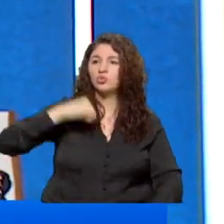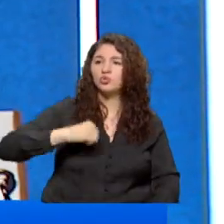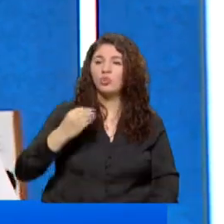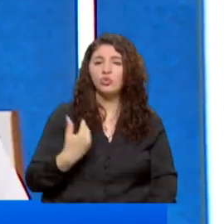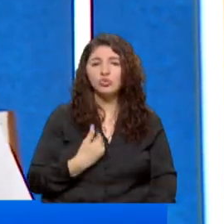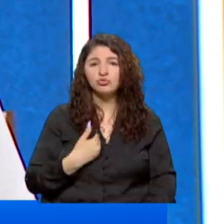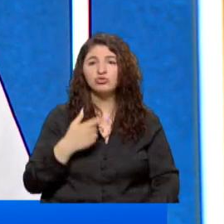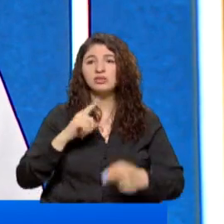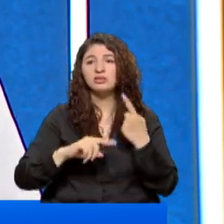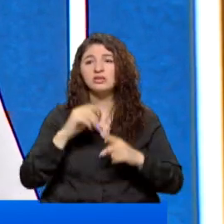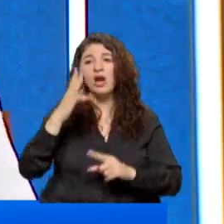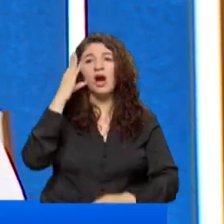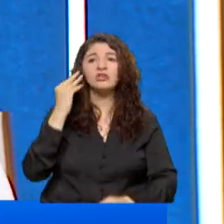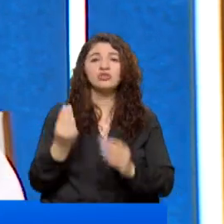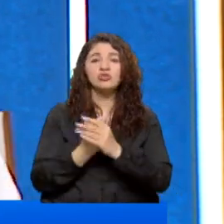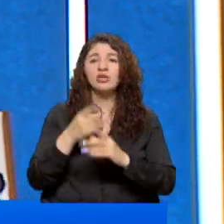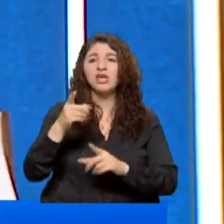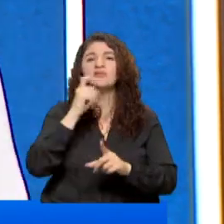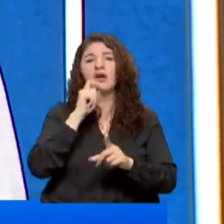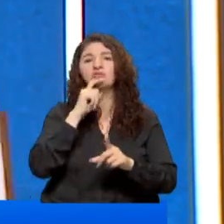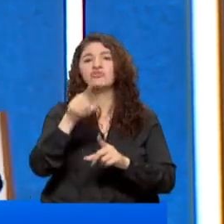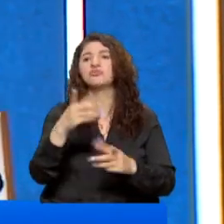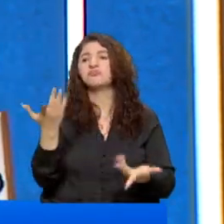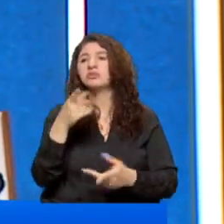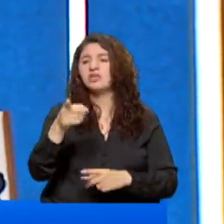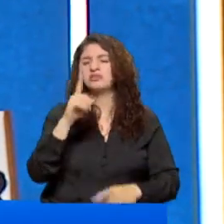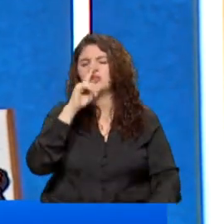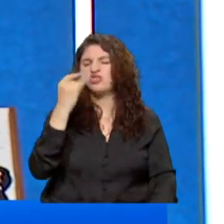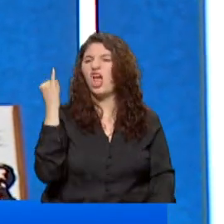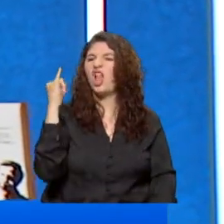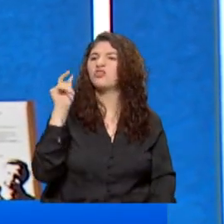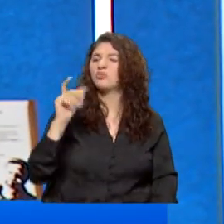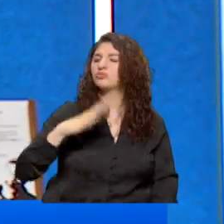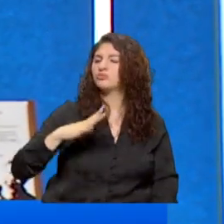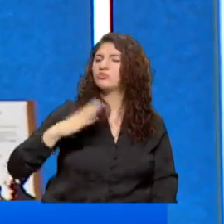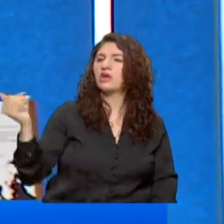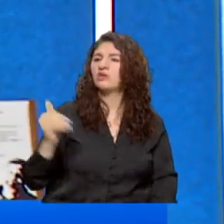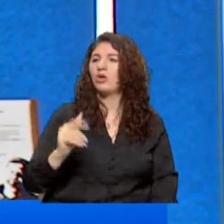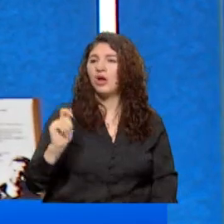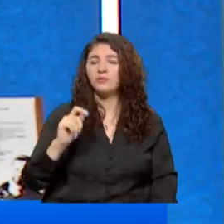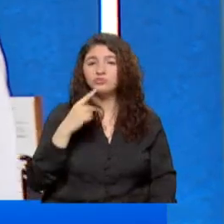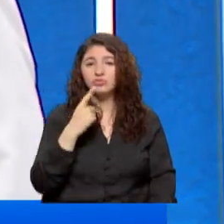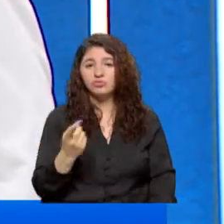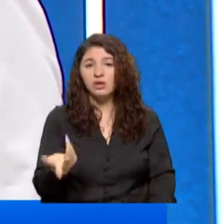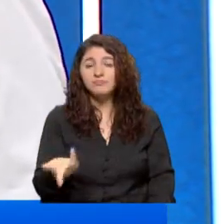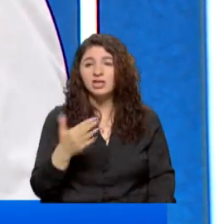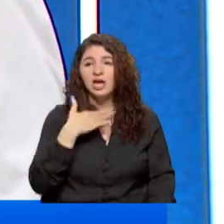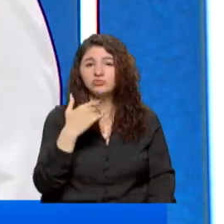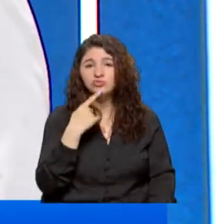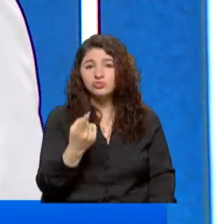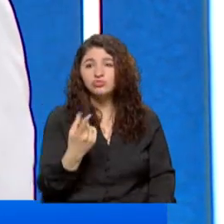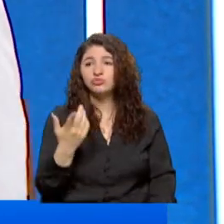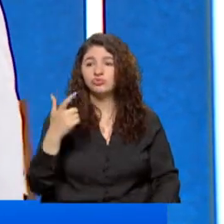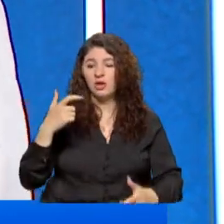ediyorsunuz siyasi algılanıyor sunuz sizi yanlış şişle Sen sadece eleştirmek için eleştiriyorsun gibilerinden bakın et